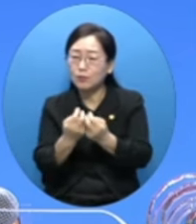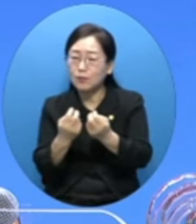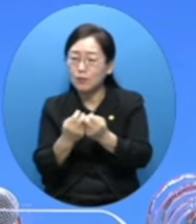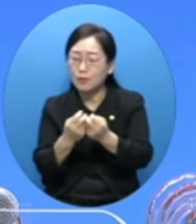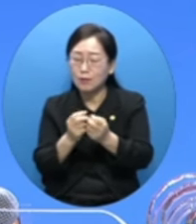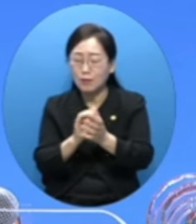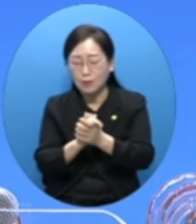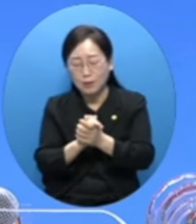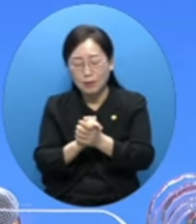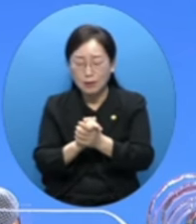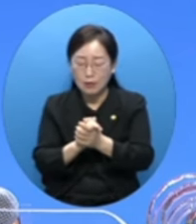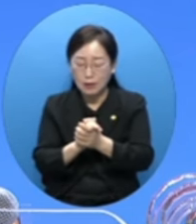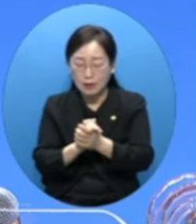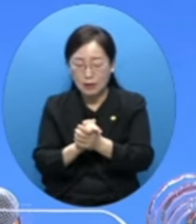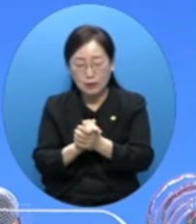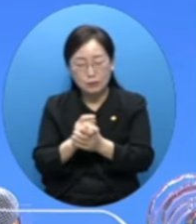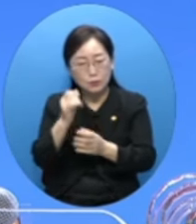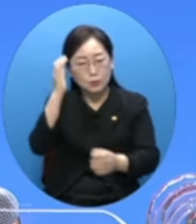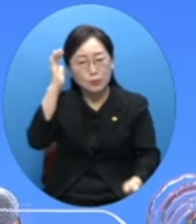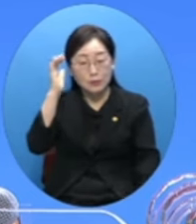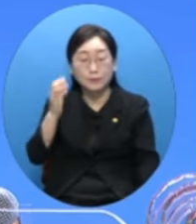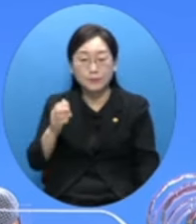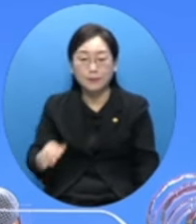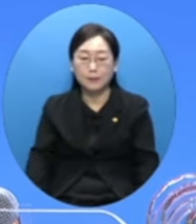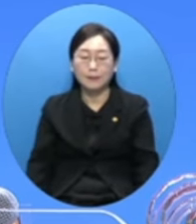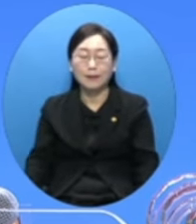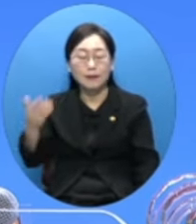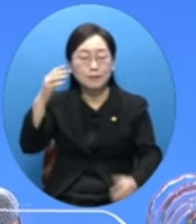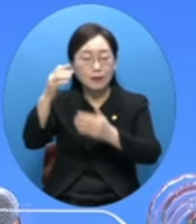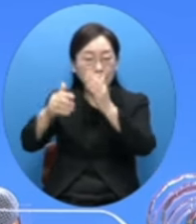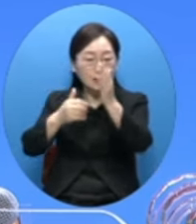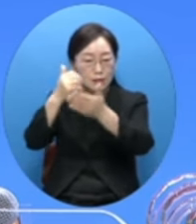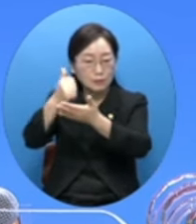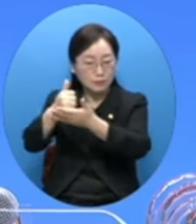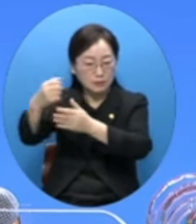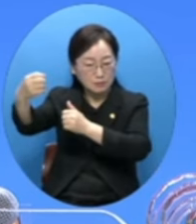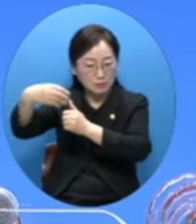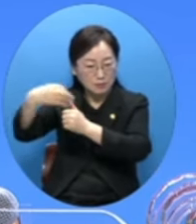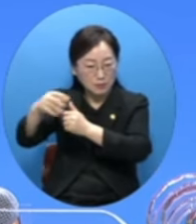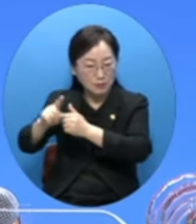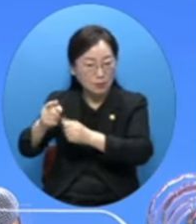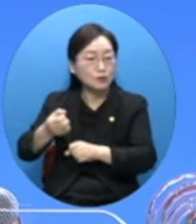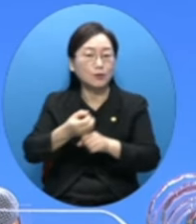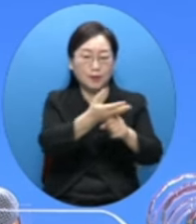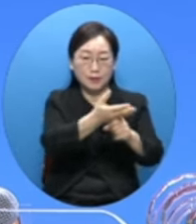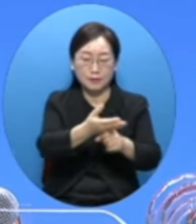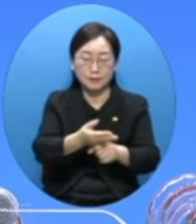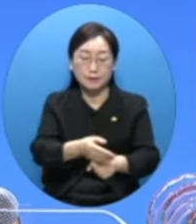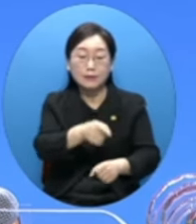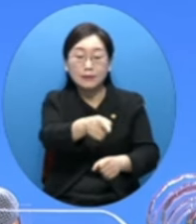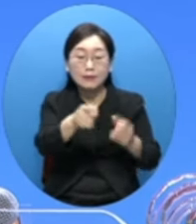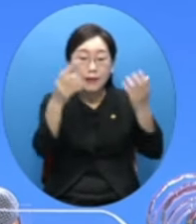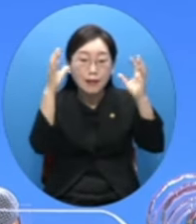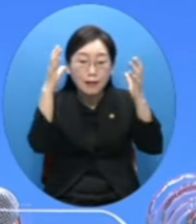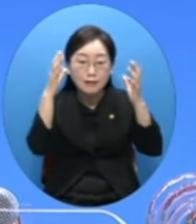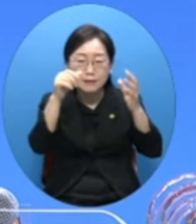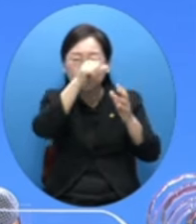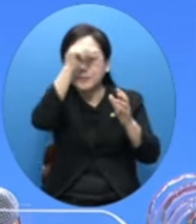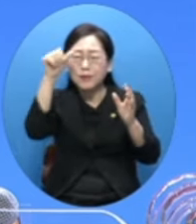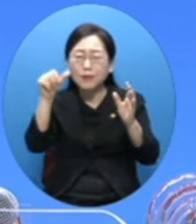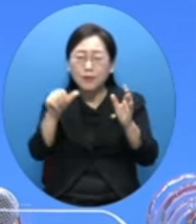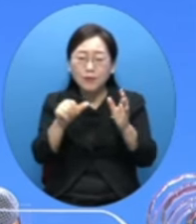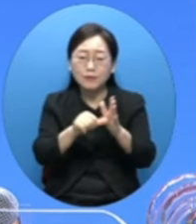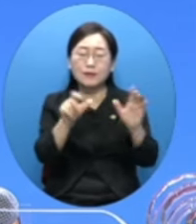위로해 줄 말이 없더라고요. 그런데 주님이 주신 말씀이 있습니다. 가서 이렇게 말을 전해라. 이 아이는 평생